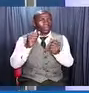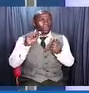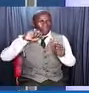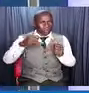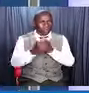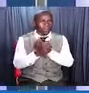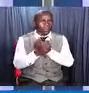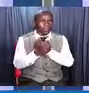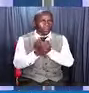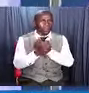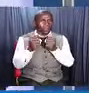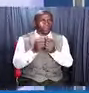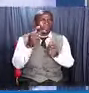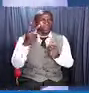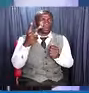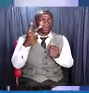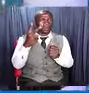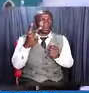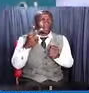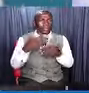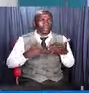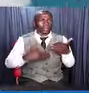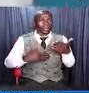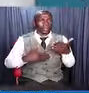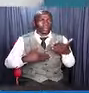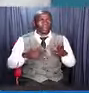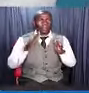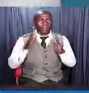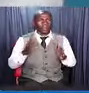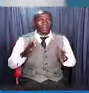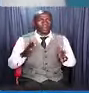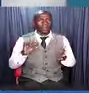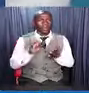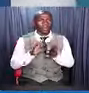12 uteremke hapo chini. Verse 12 downwards. Mtu akaaye.